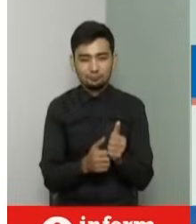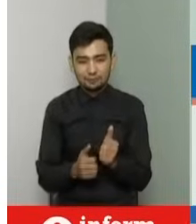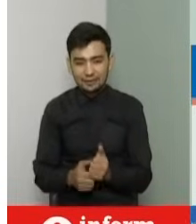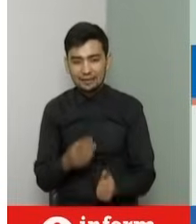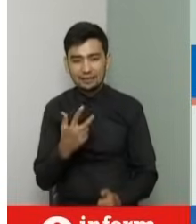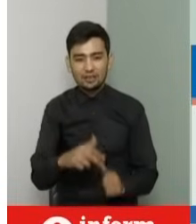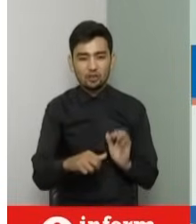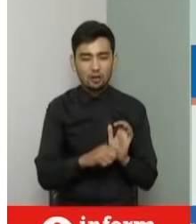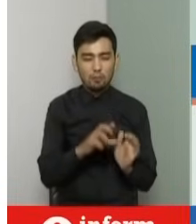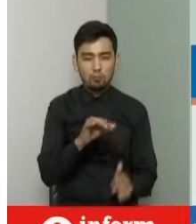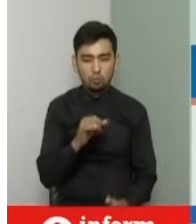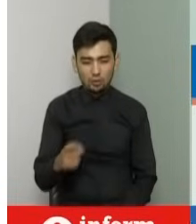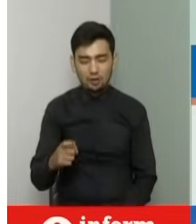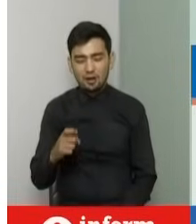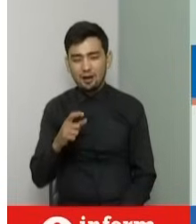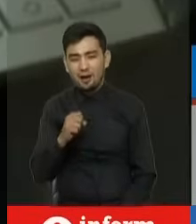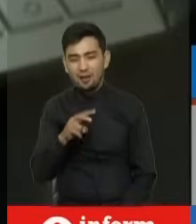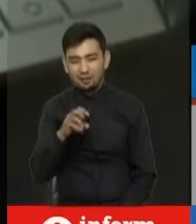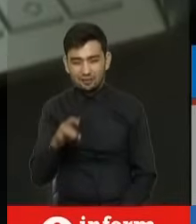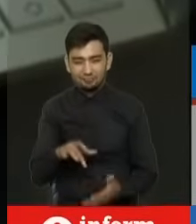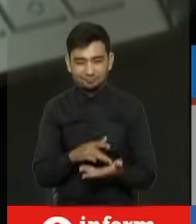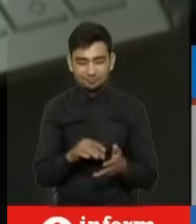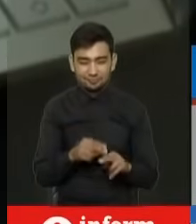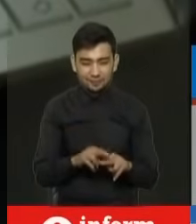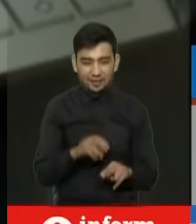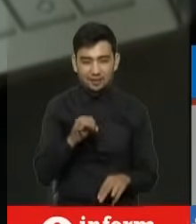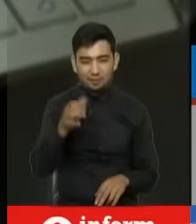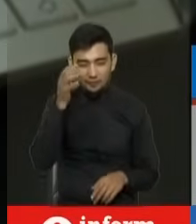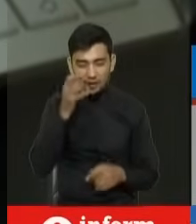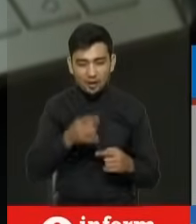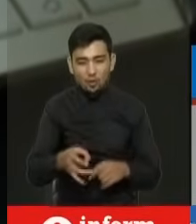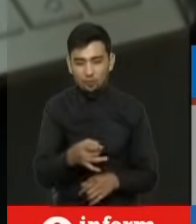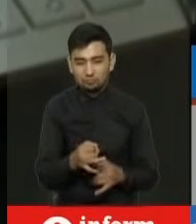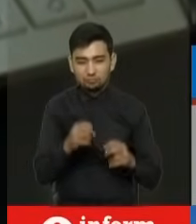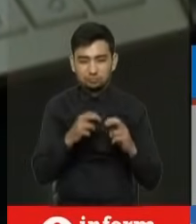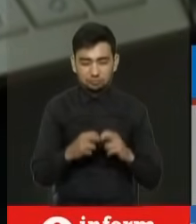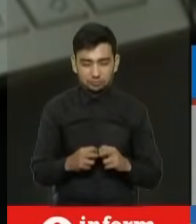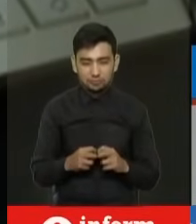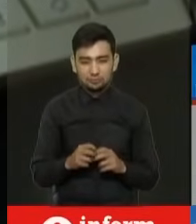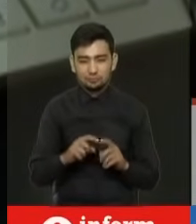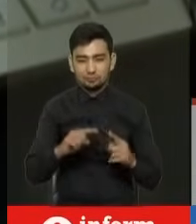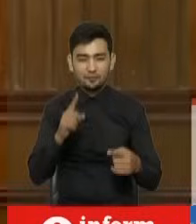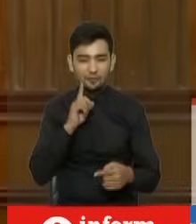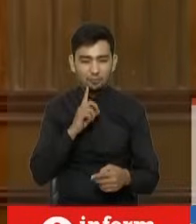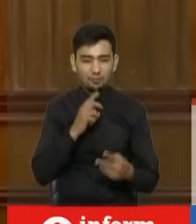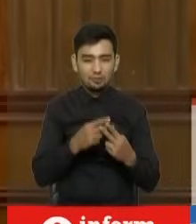бухгалтеров. Бывшие и нынешние руководители отдела образования района выдворены в следственный изолятор.